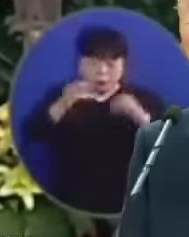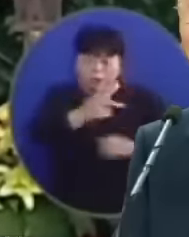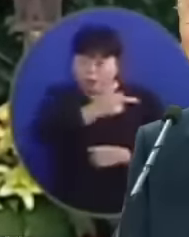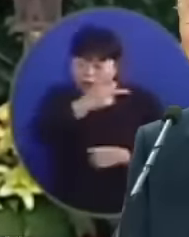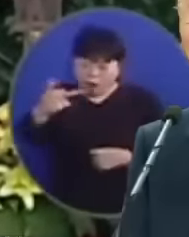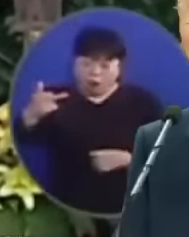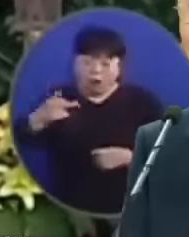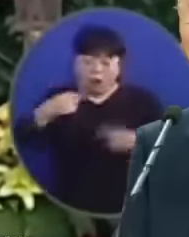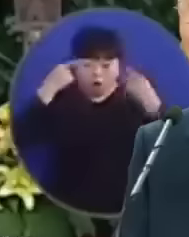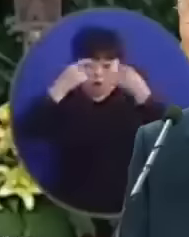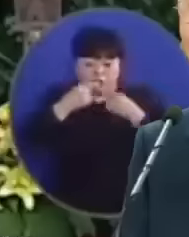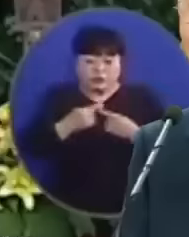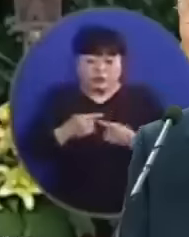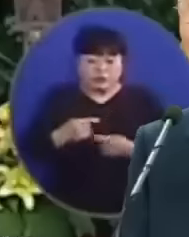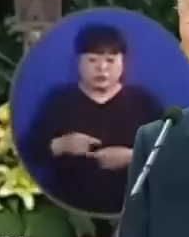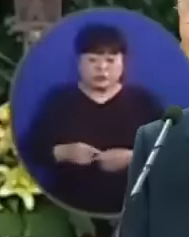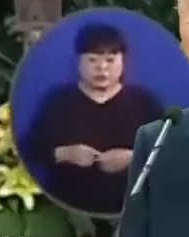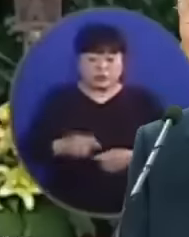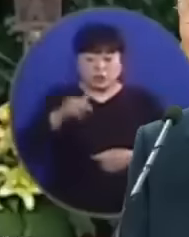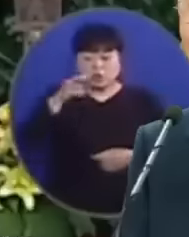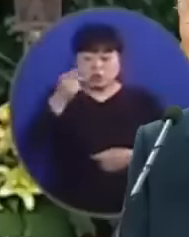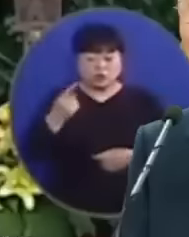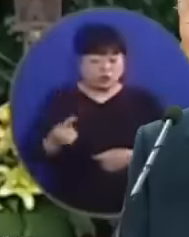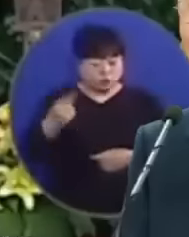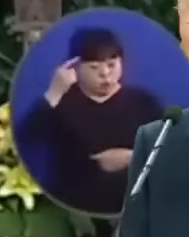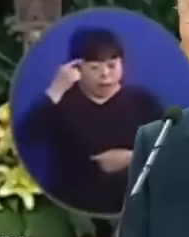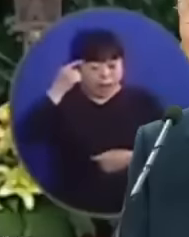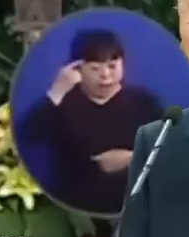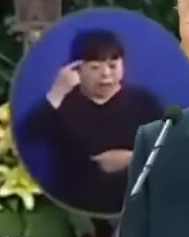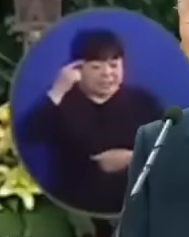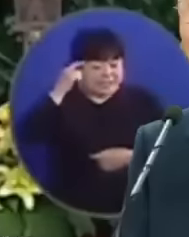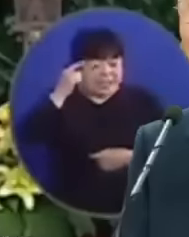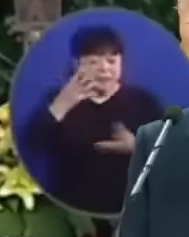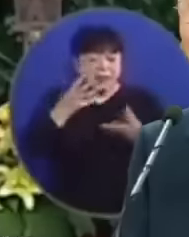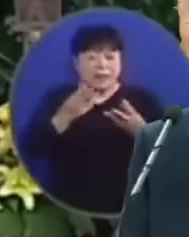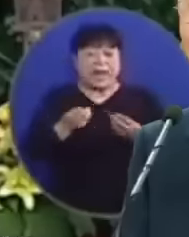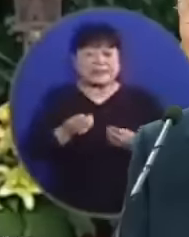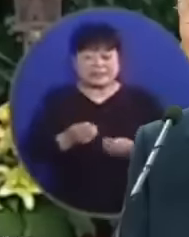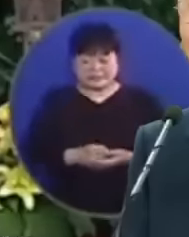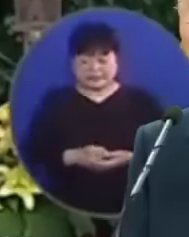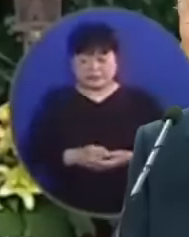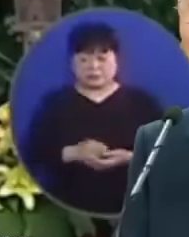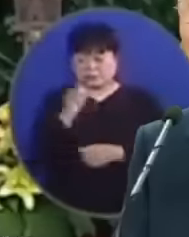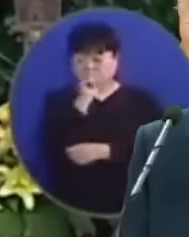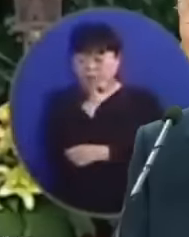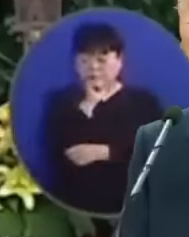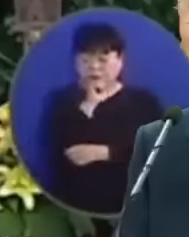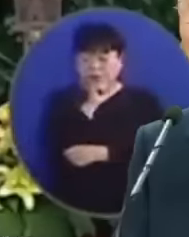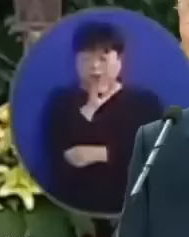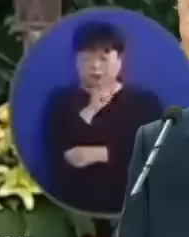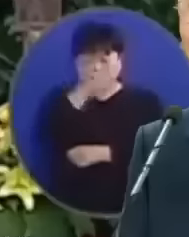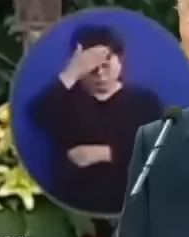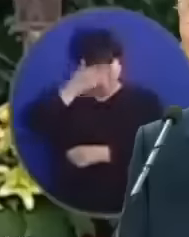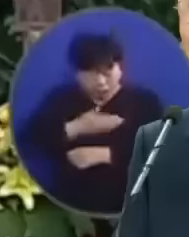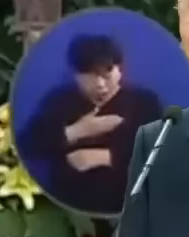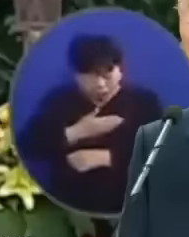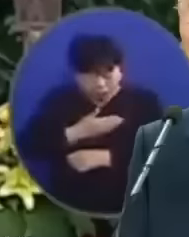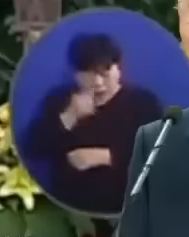눈은 우리의 뇌의 사고기능에 절대적인 영향을 미친다는 것입니다. 우리가 운전할 때 자동차의 시야가 가려지면 운전할 수